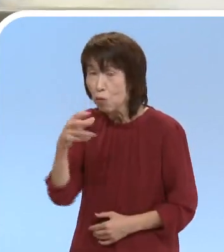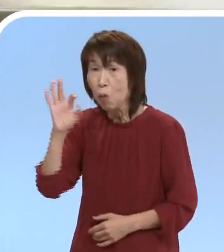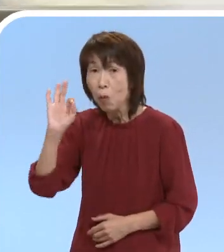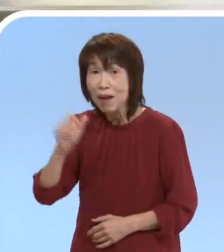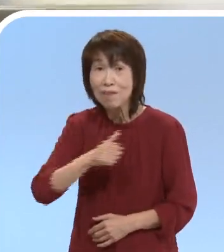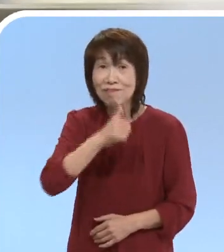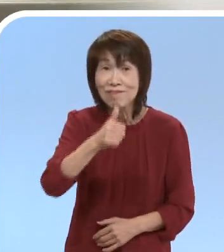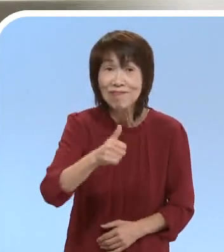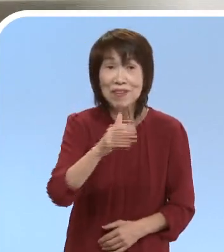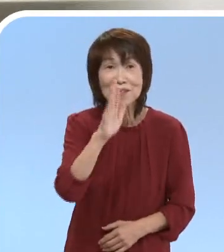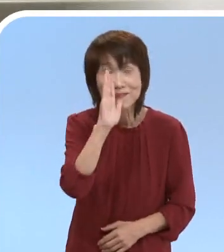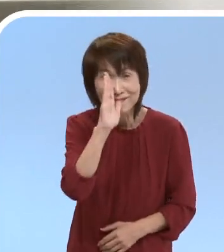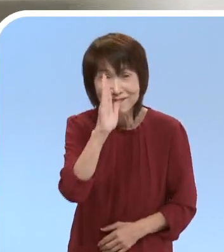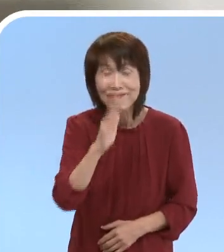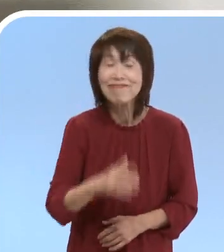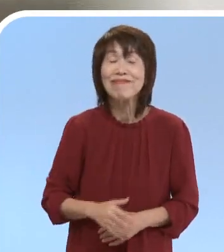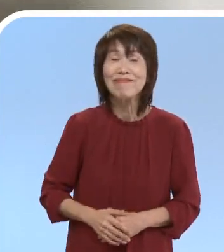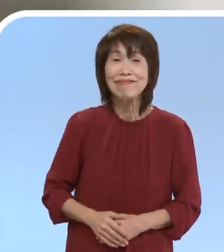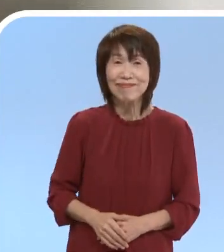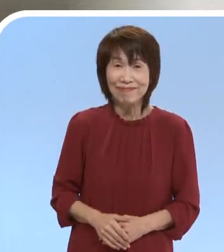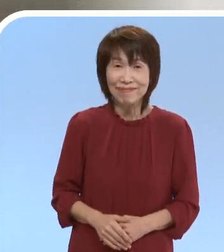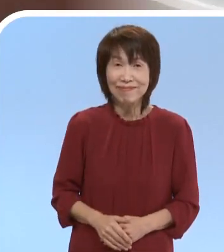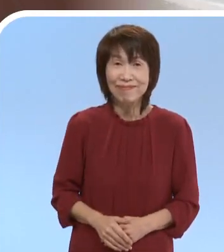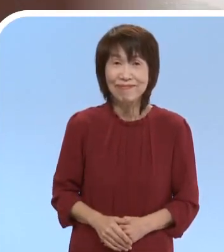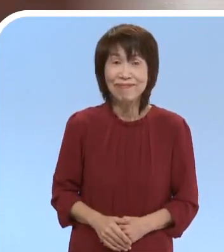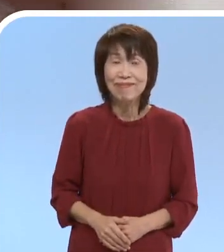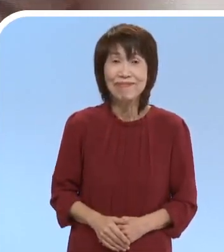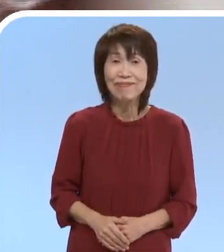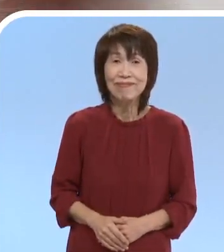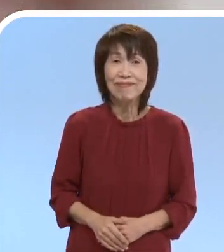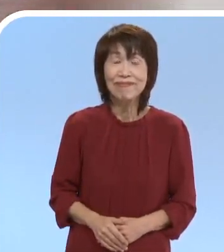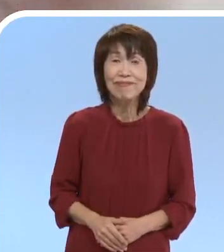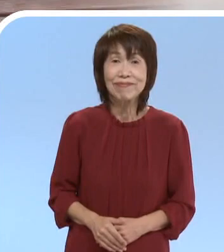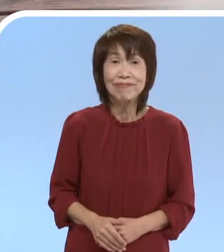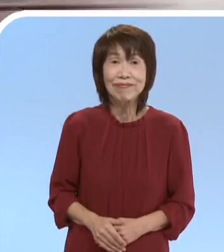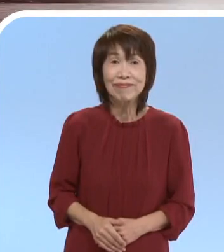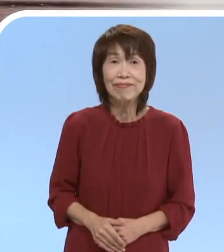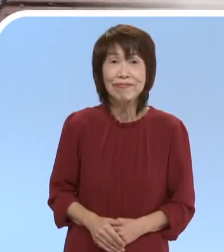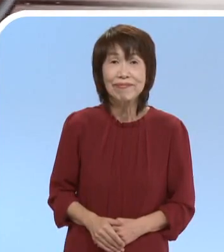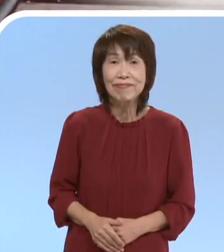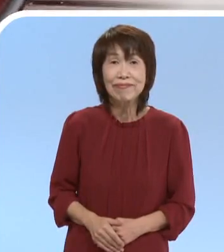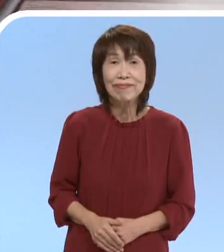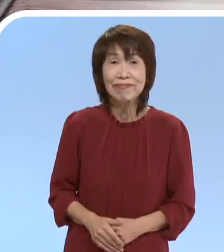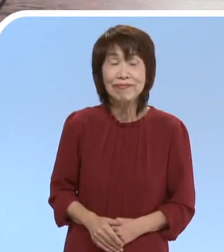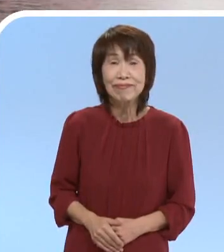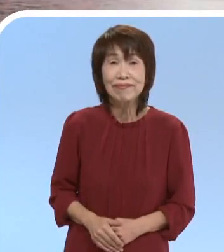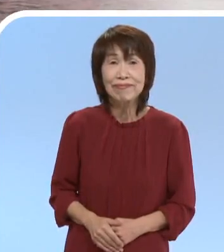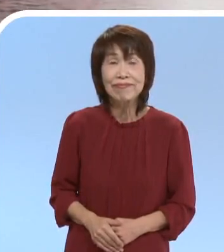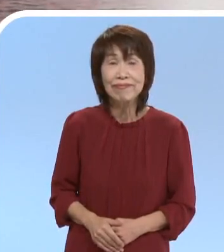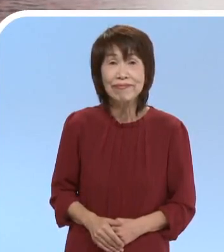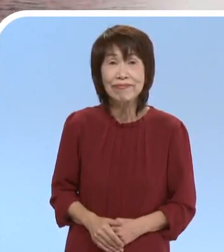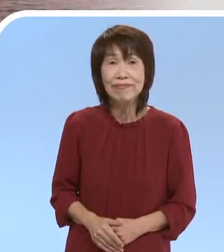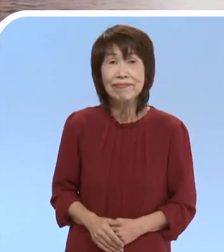。まだ準備中のフィーパビもありますので、ご確認の上お出かけください。